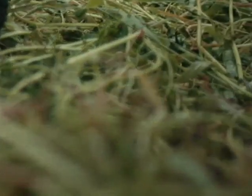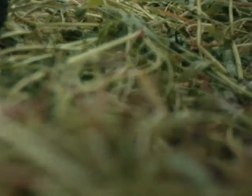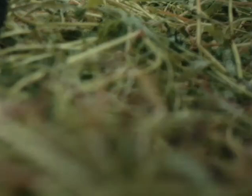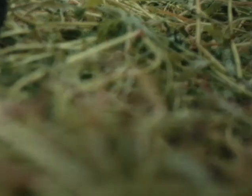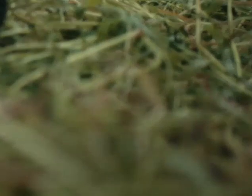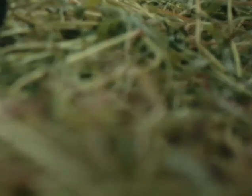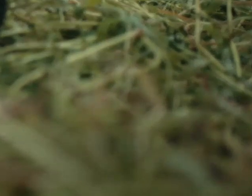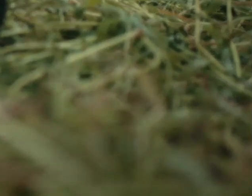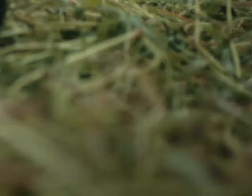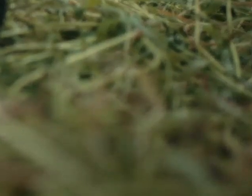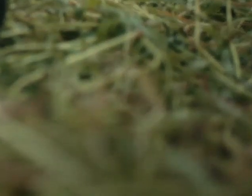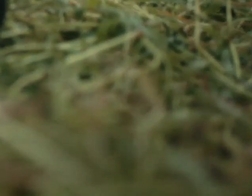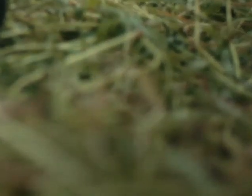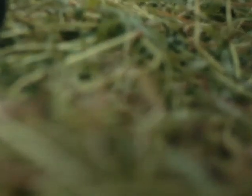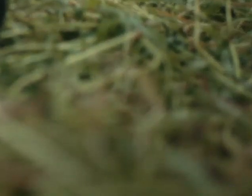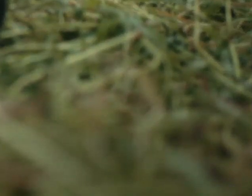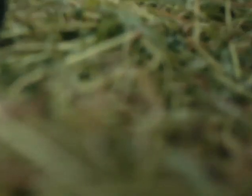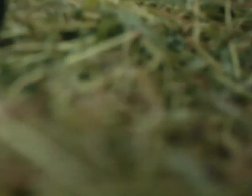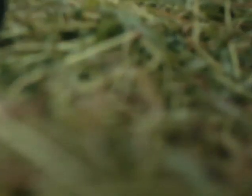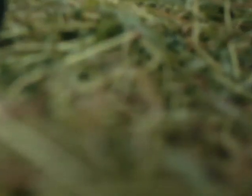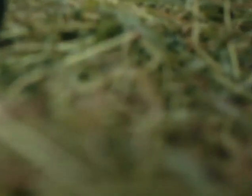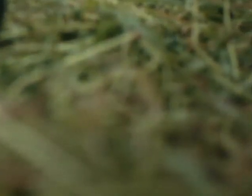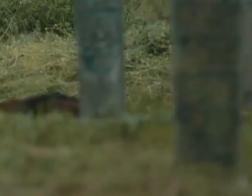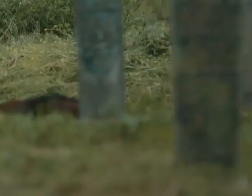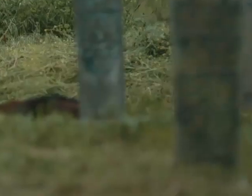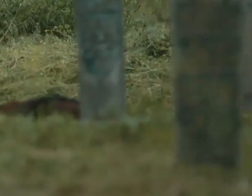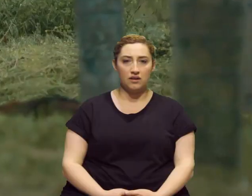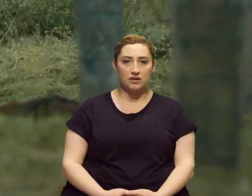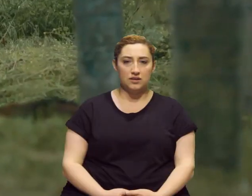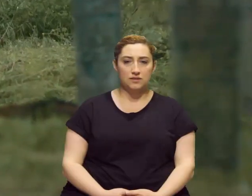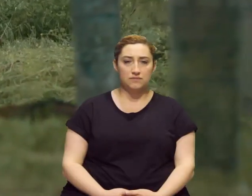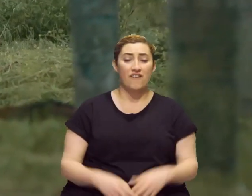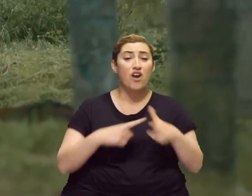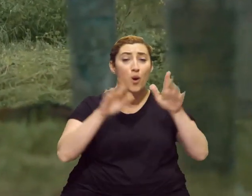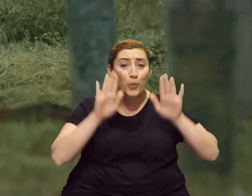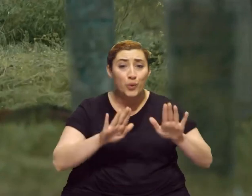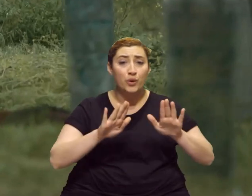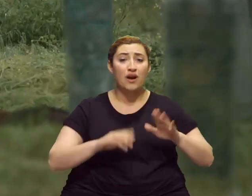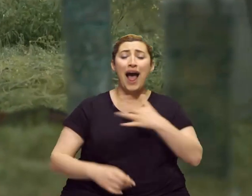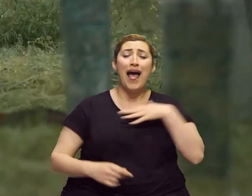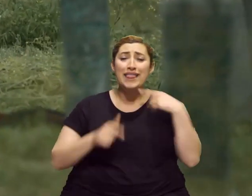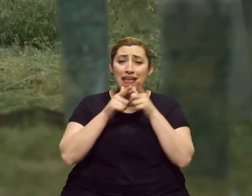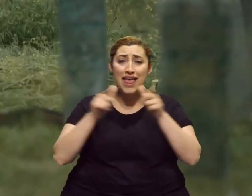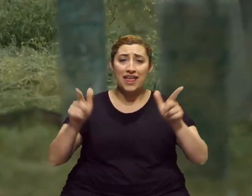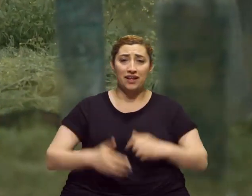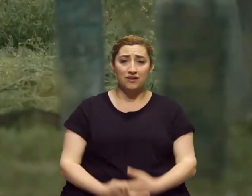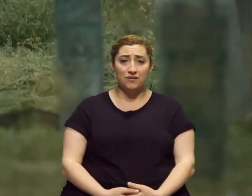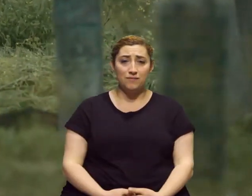Feriha çimlerin üzerinde hareketsiz. Farah koşuyor. Farah dur! Anne!